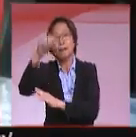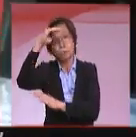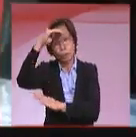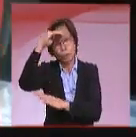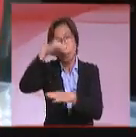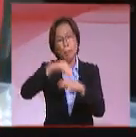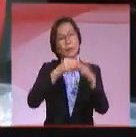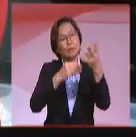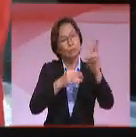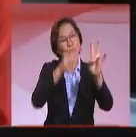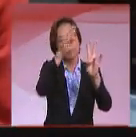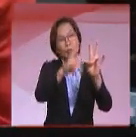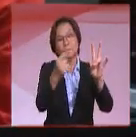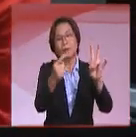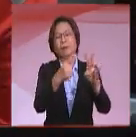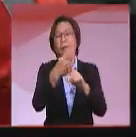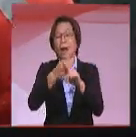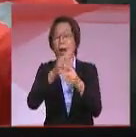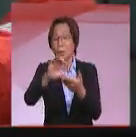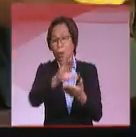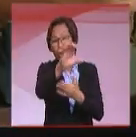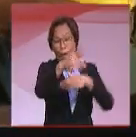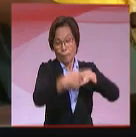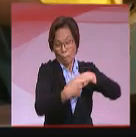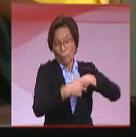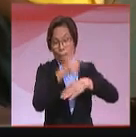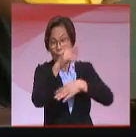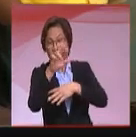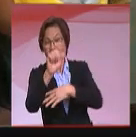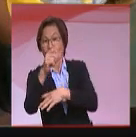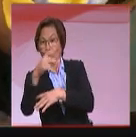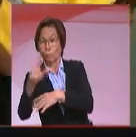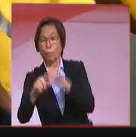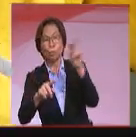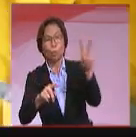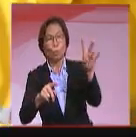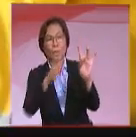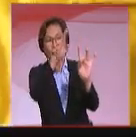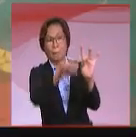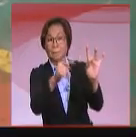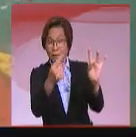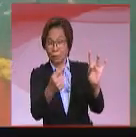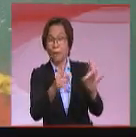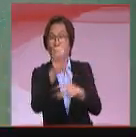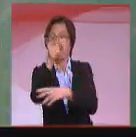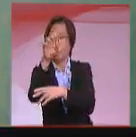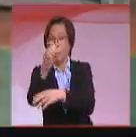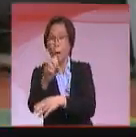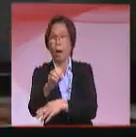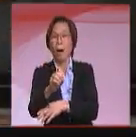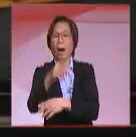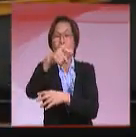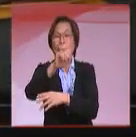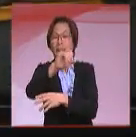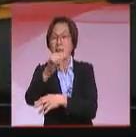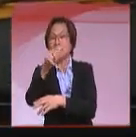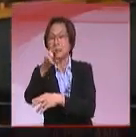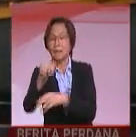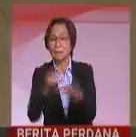pada 17 Januari dan dari College Politeknik Mara Kuala Lumpur 28 Januari. Karnival Penjana